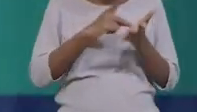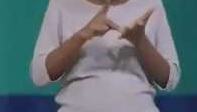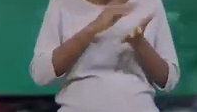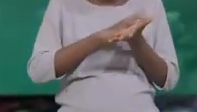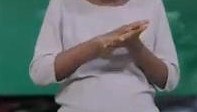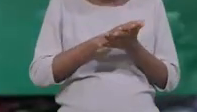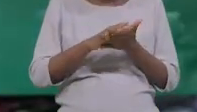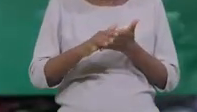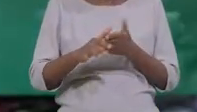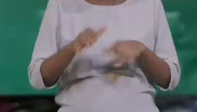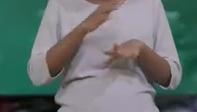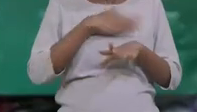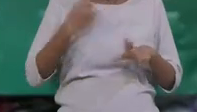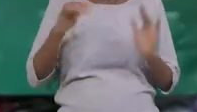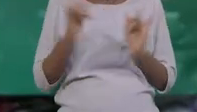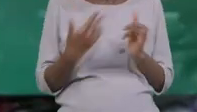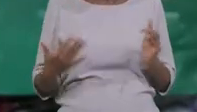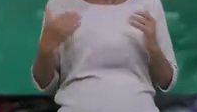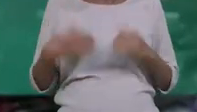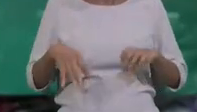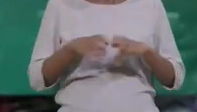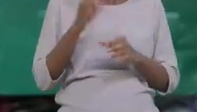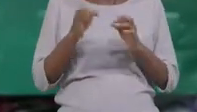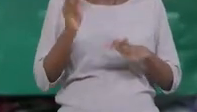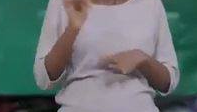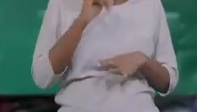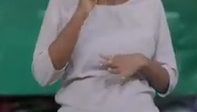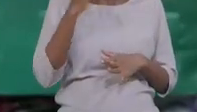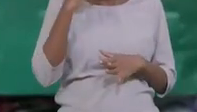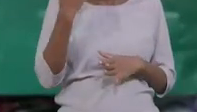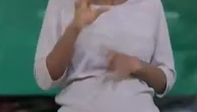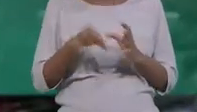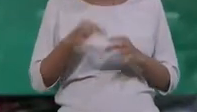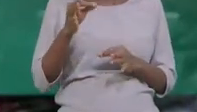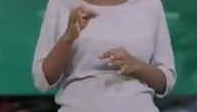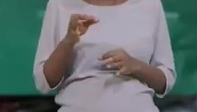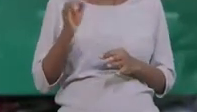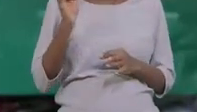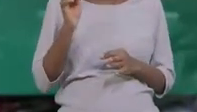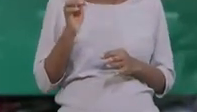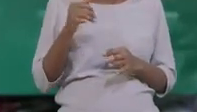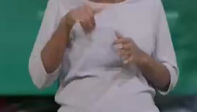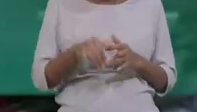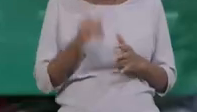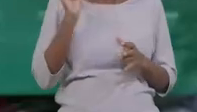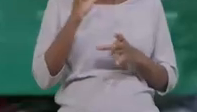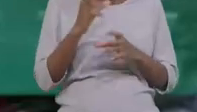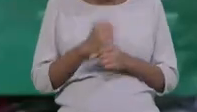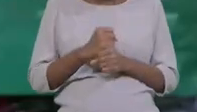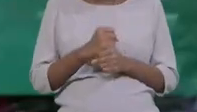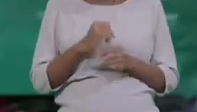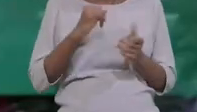qui purifie. Et c'est la même chose maintenant. Même s'ils ne voient pas l'Esprit physiquement, cependant